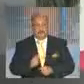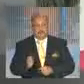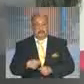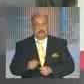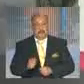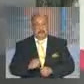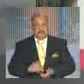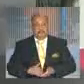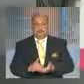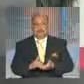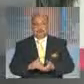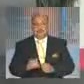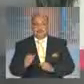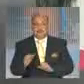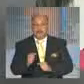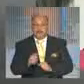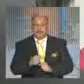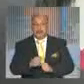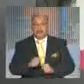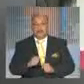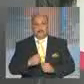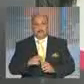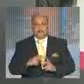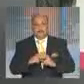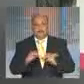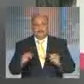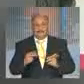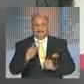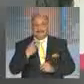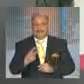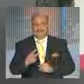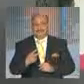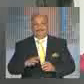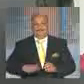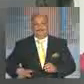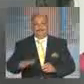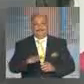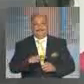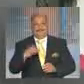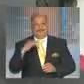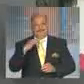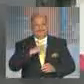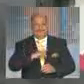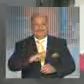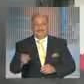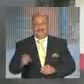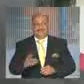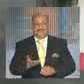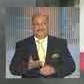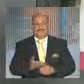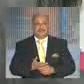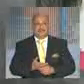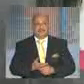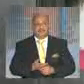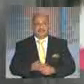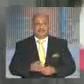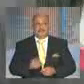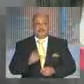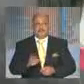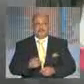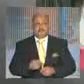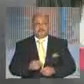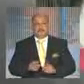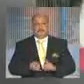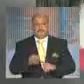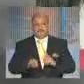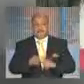المسؤول الأول إلى كل سادة المواطنين والموظفين، لأنه في نهاية المطاف نحن كل المواطنين تونس ونحب نعيش في